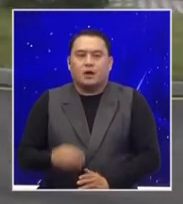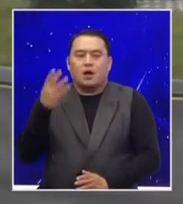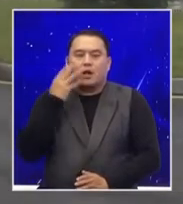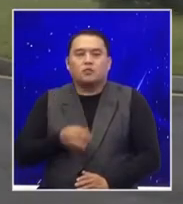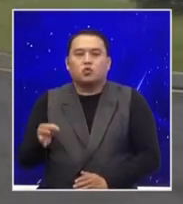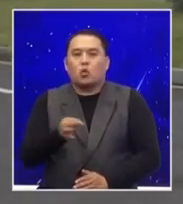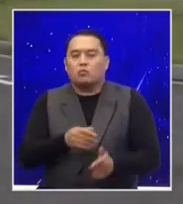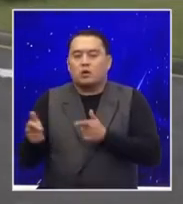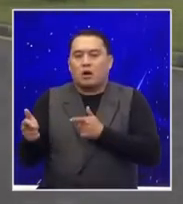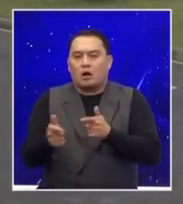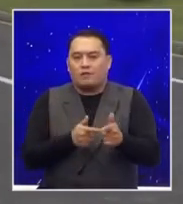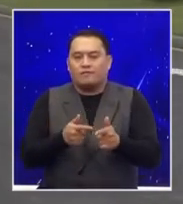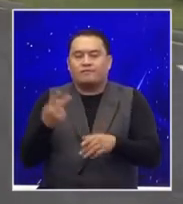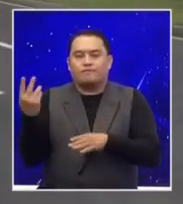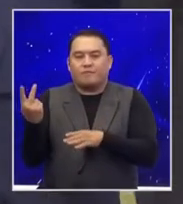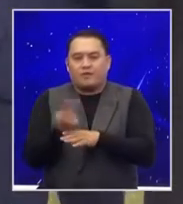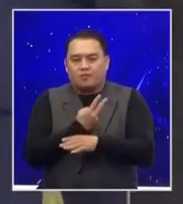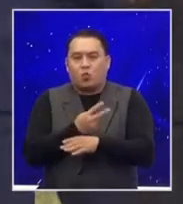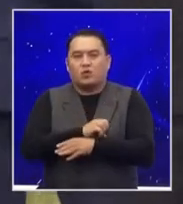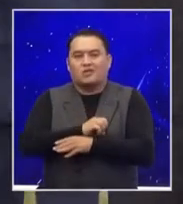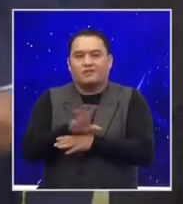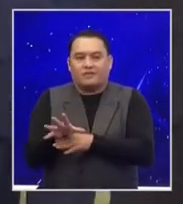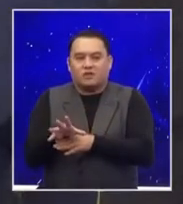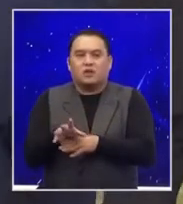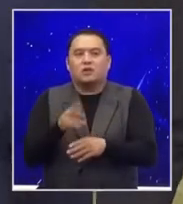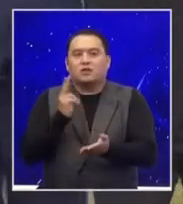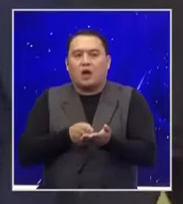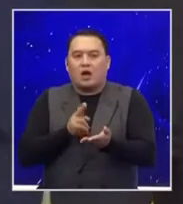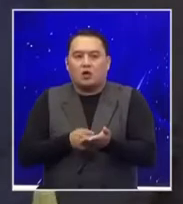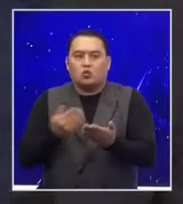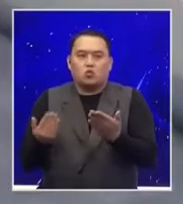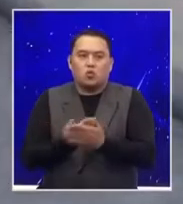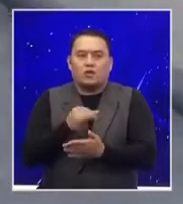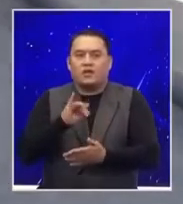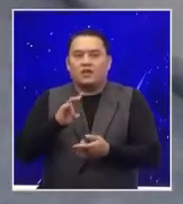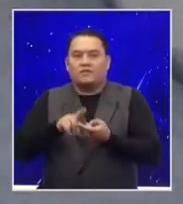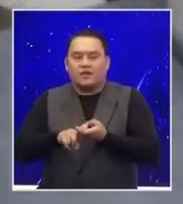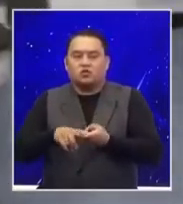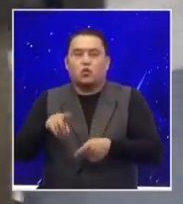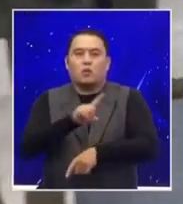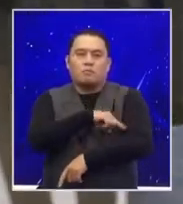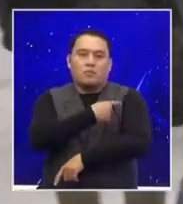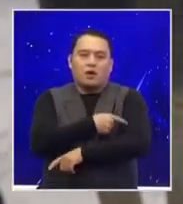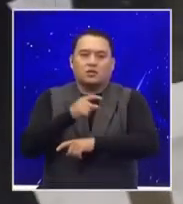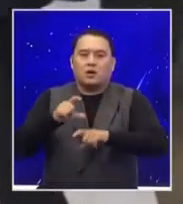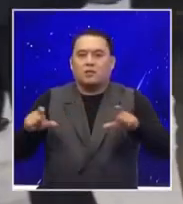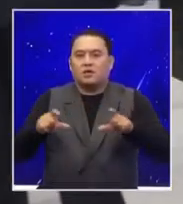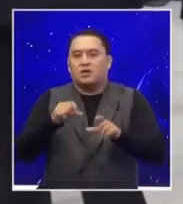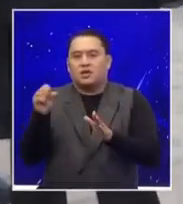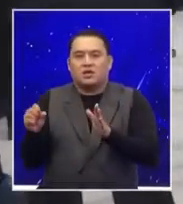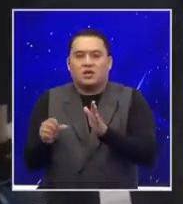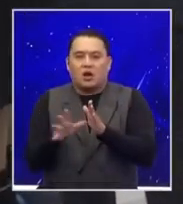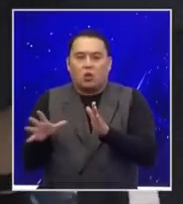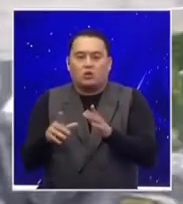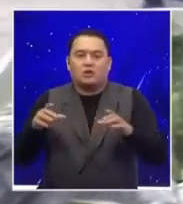Алматинская область готова ко второй волне коронавирусной инфекции. Подтверждение тому – новая инфекционная больница. Ее построили за рекордно